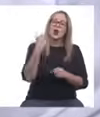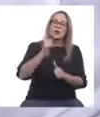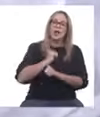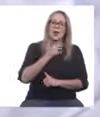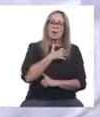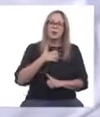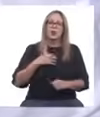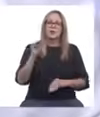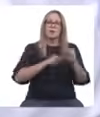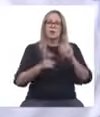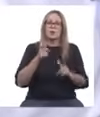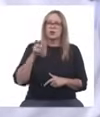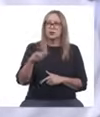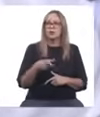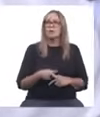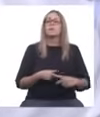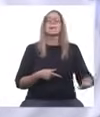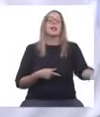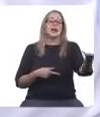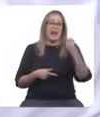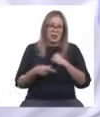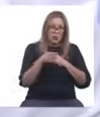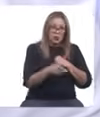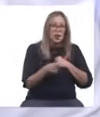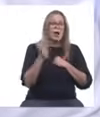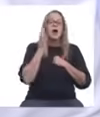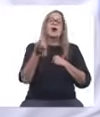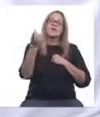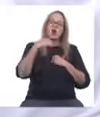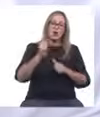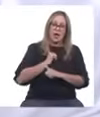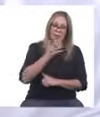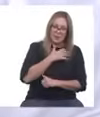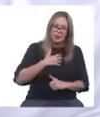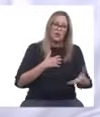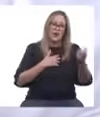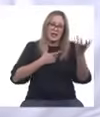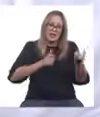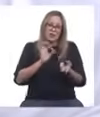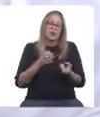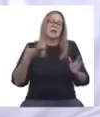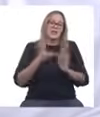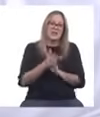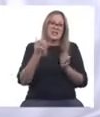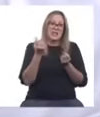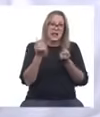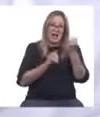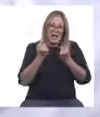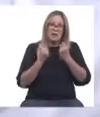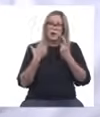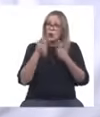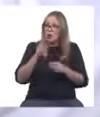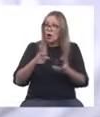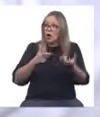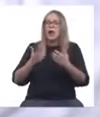בנשקו. אספתי אותה, לקחתי עוד חייל פצוע מהבסיס והיה לו נשק. אז לקחתי את הנשק שלו, הכנסתי אותם לרכב. הוא היה מסוגל לראות? אני